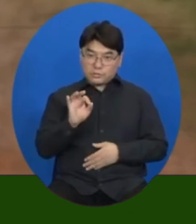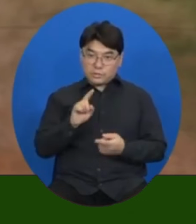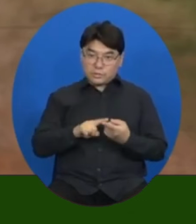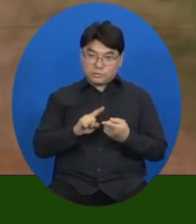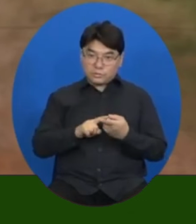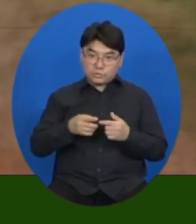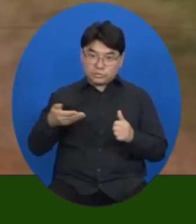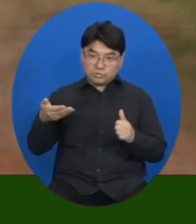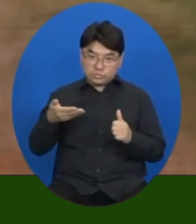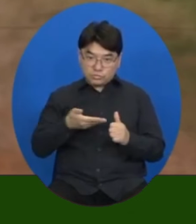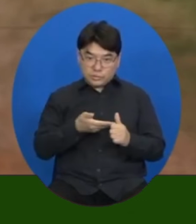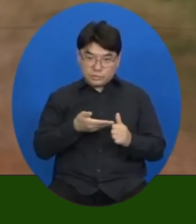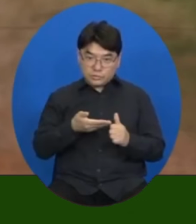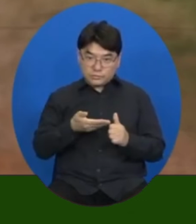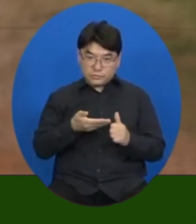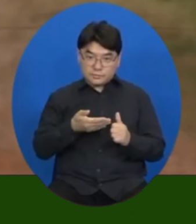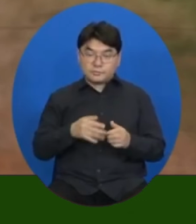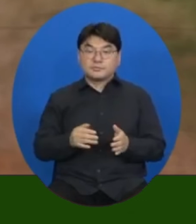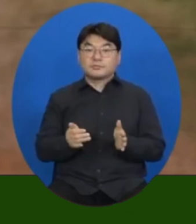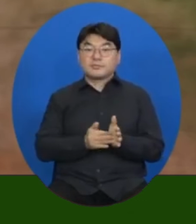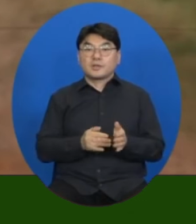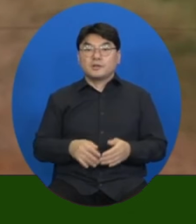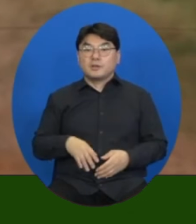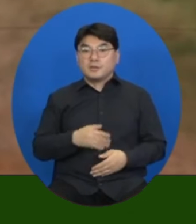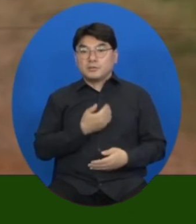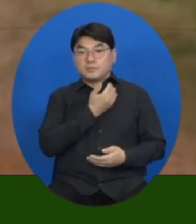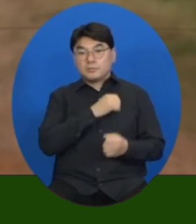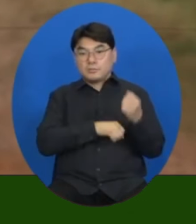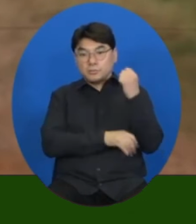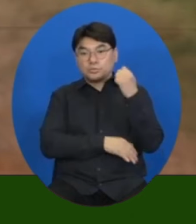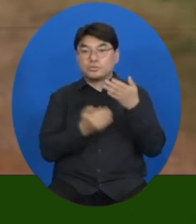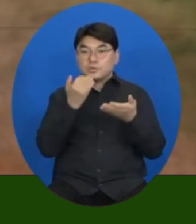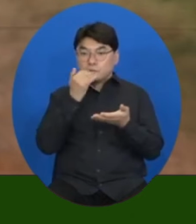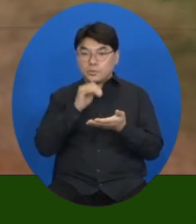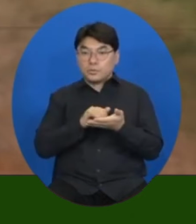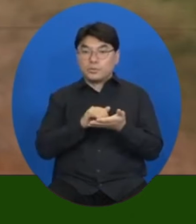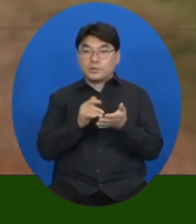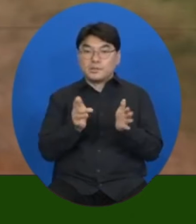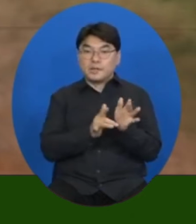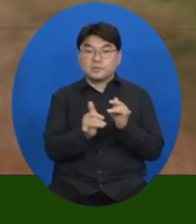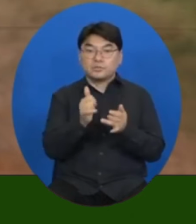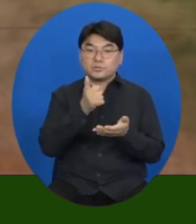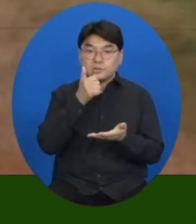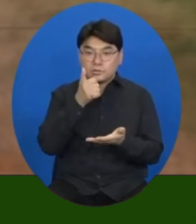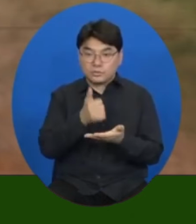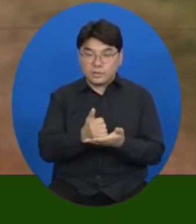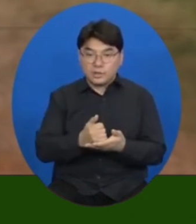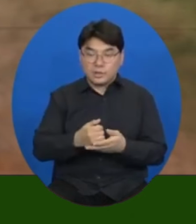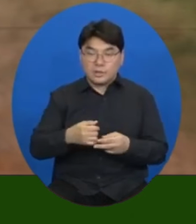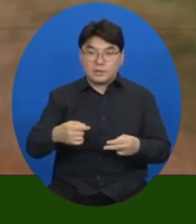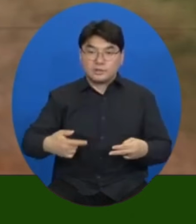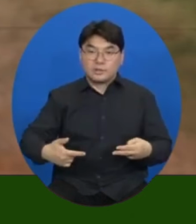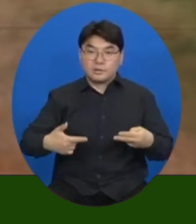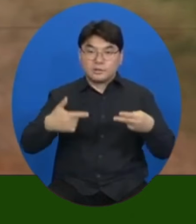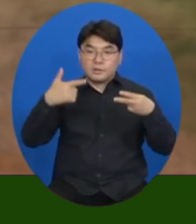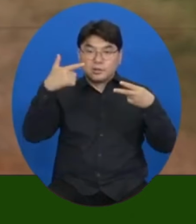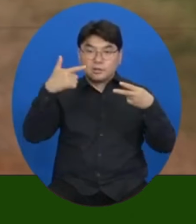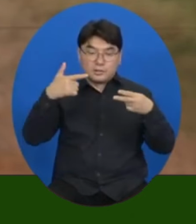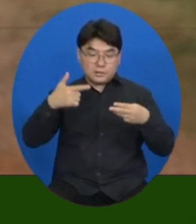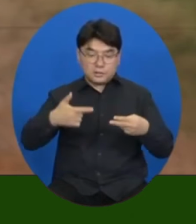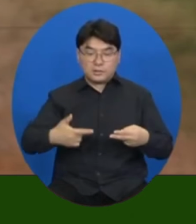바로 모퉁이 돌이신 예수 그리스도 나사렛 예수의 이름을